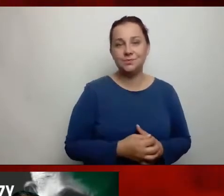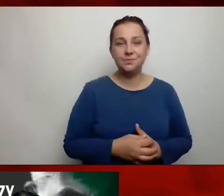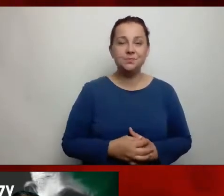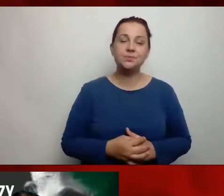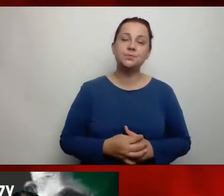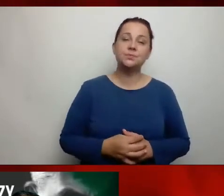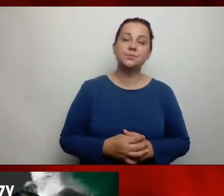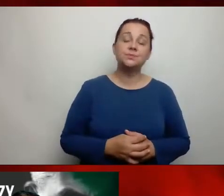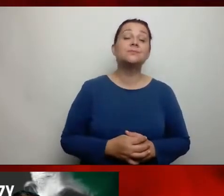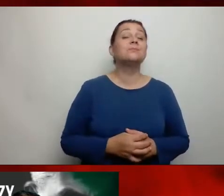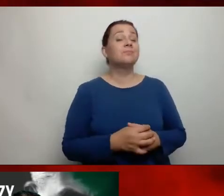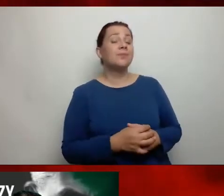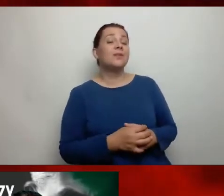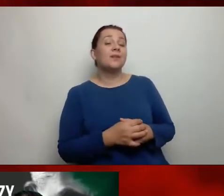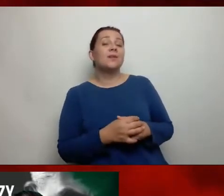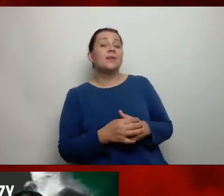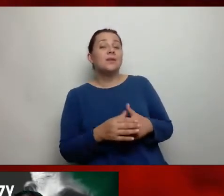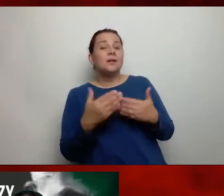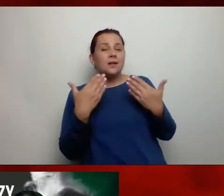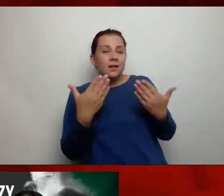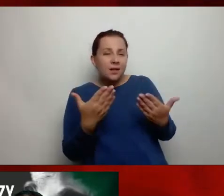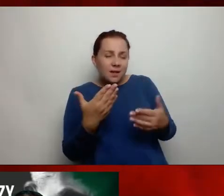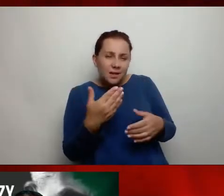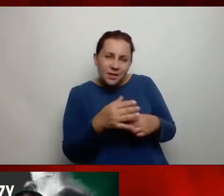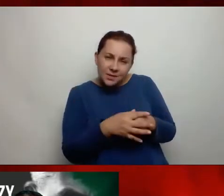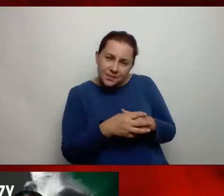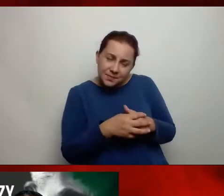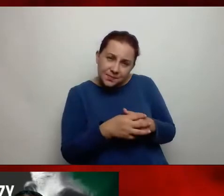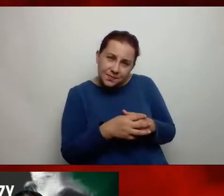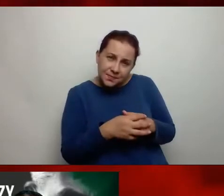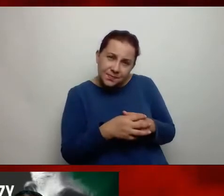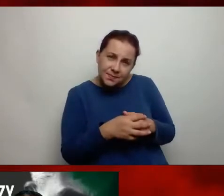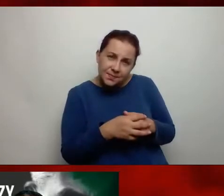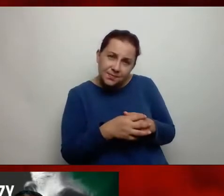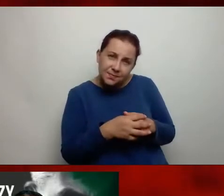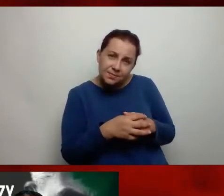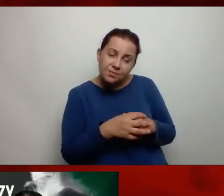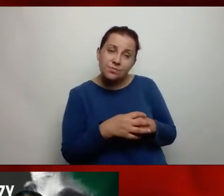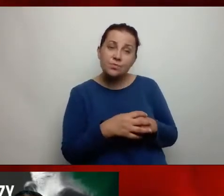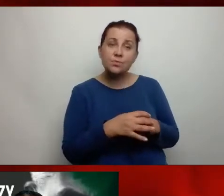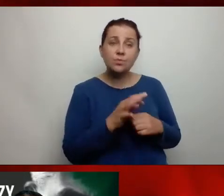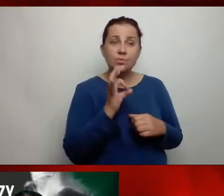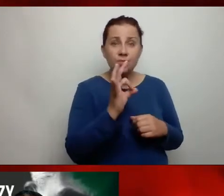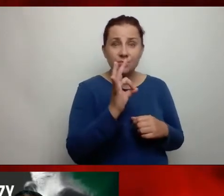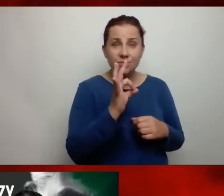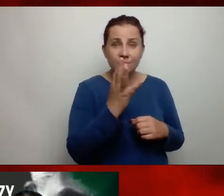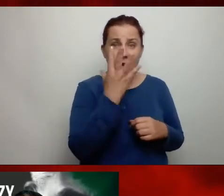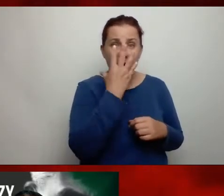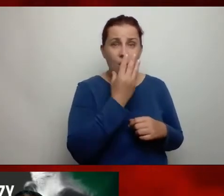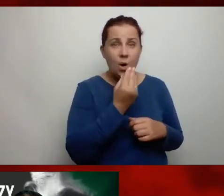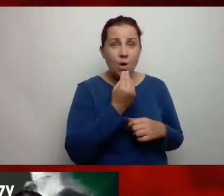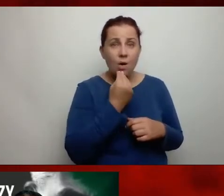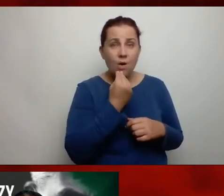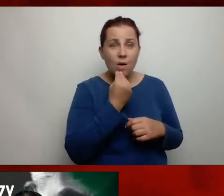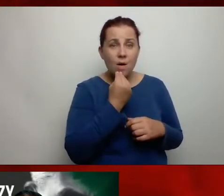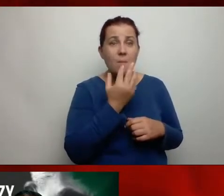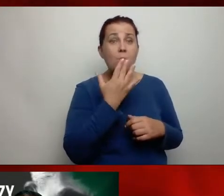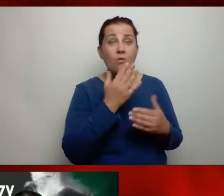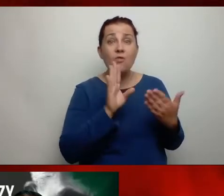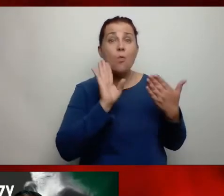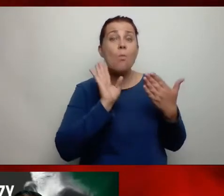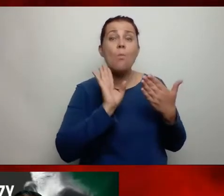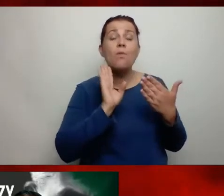zaznaczał. No właśnie, ale on na tych swoich obrazach zaznaczał, po jakiej używce